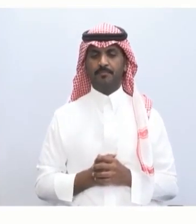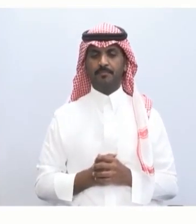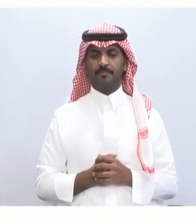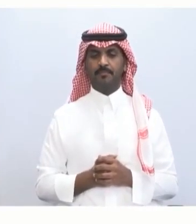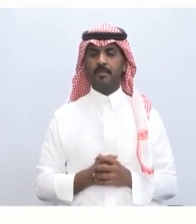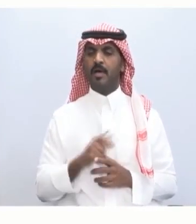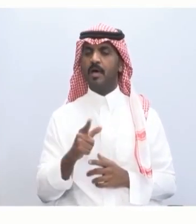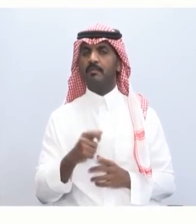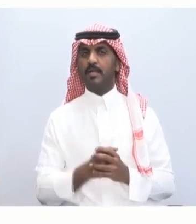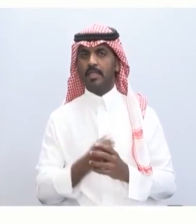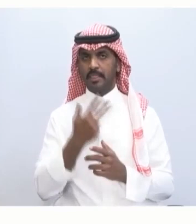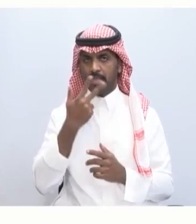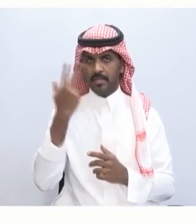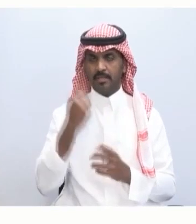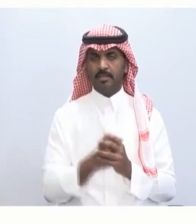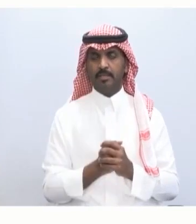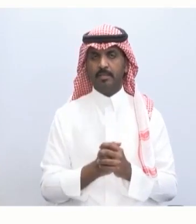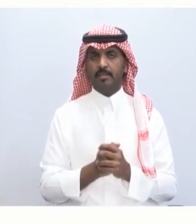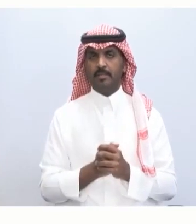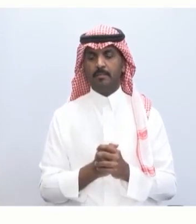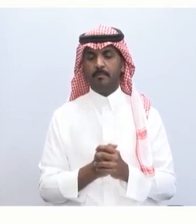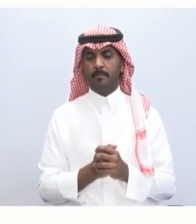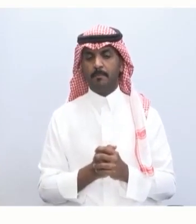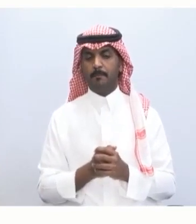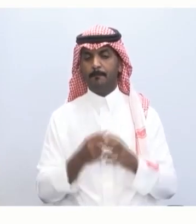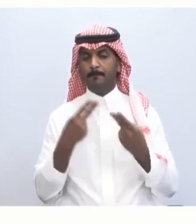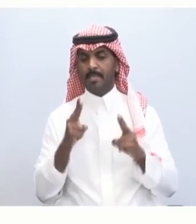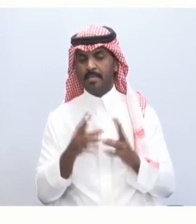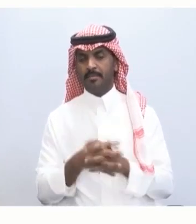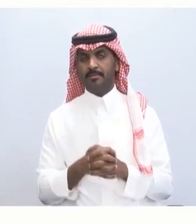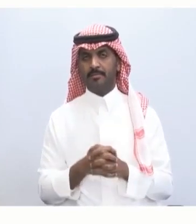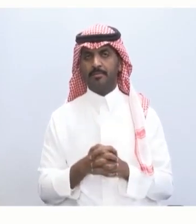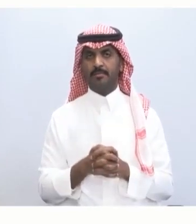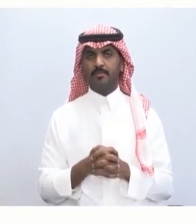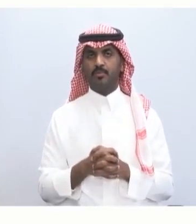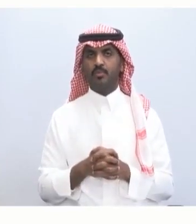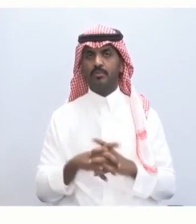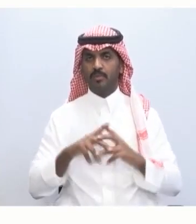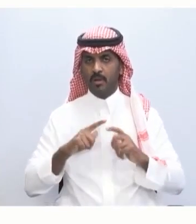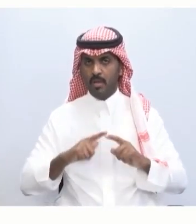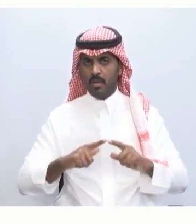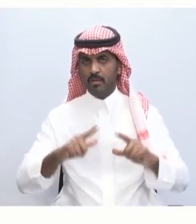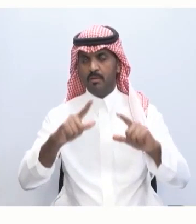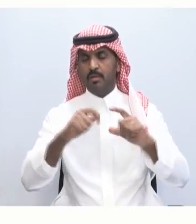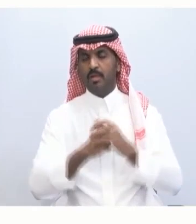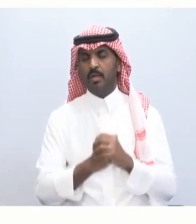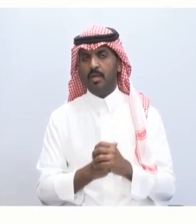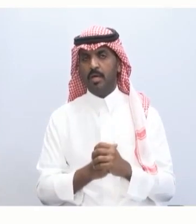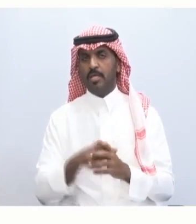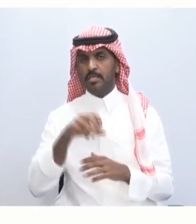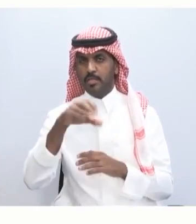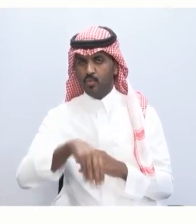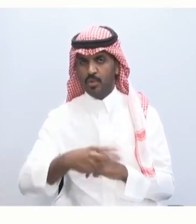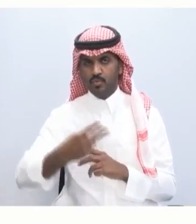هذا التاريخ هو تاريخ بدايه وانطلاقه الدوله